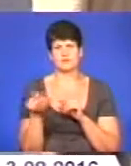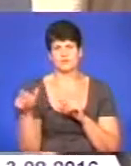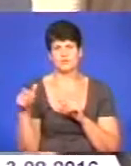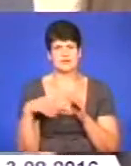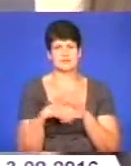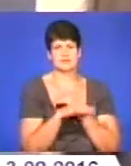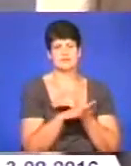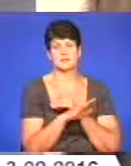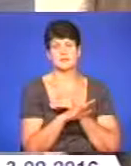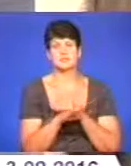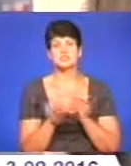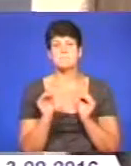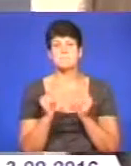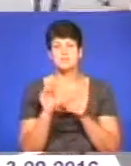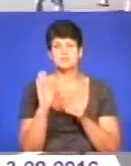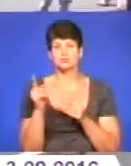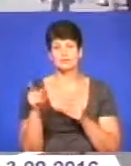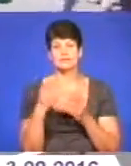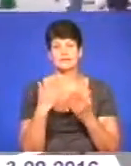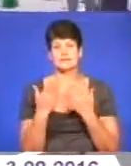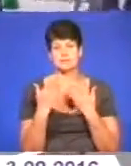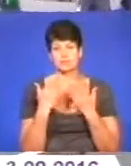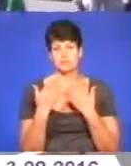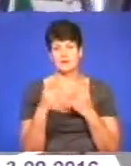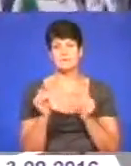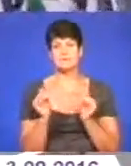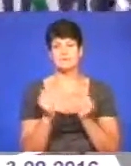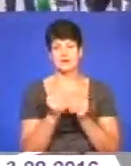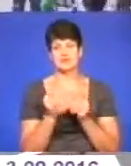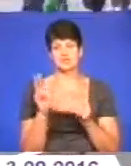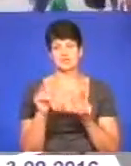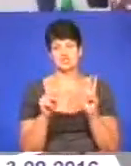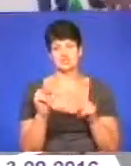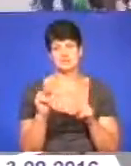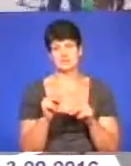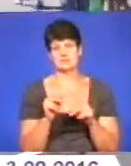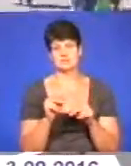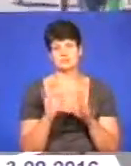піти геть. Чим менше ви будете з ними спілкуватися, тим менше шансів стати жертвою злодіїв.